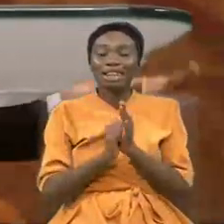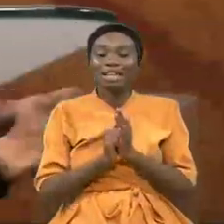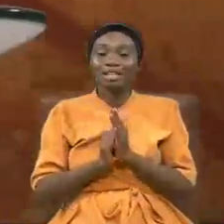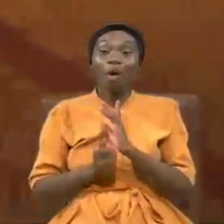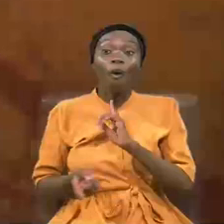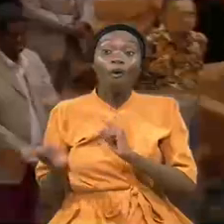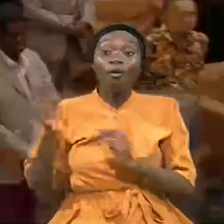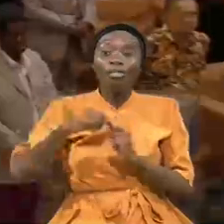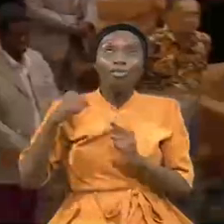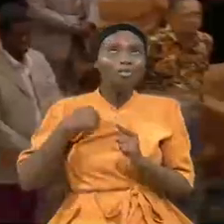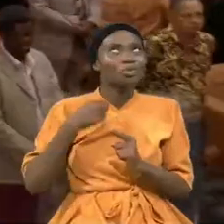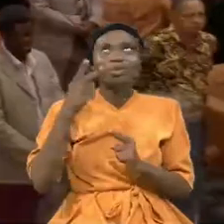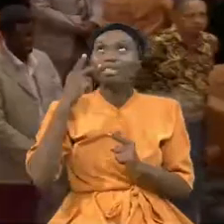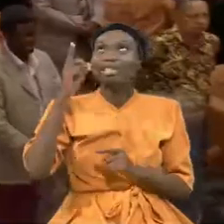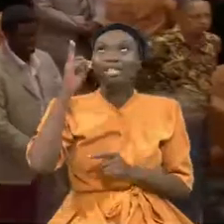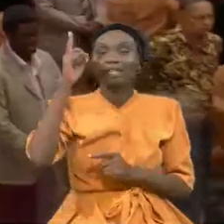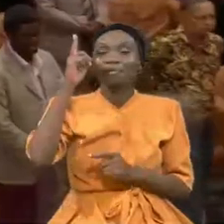prie